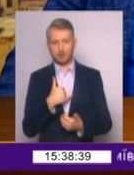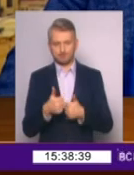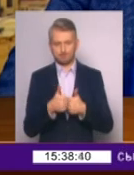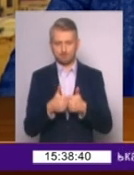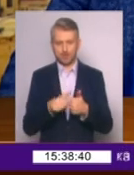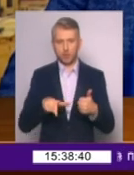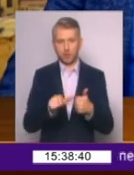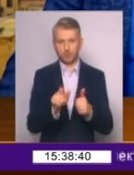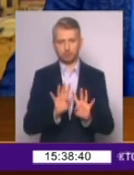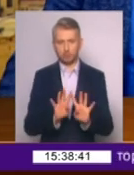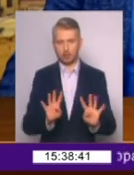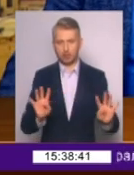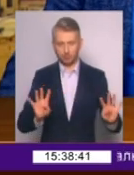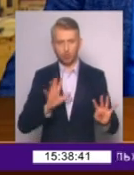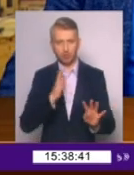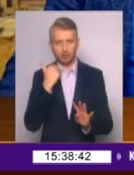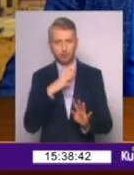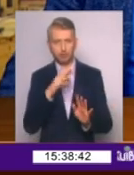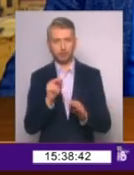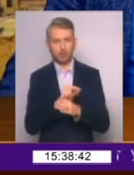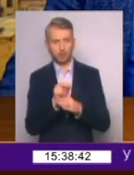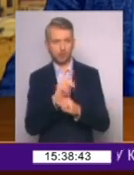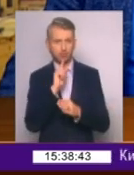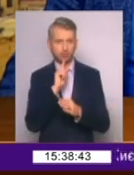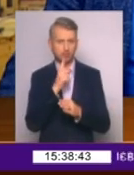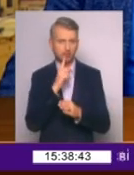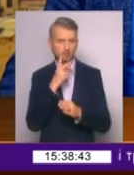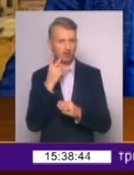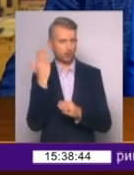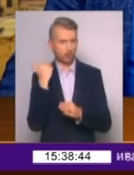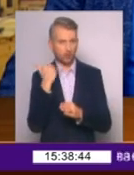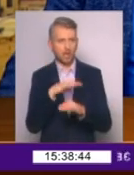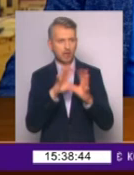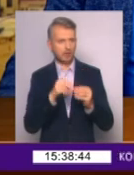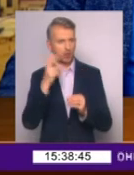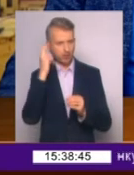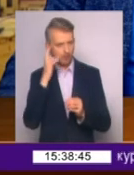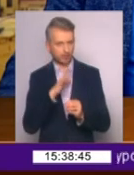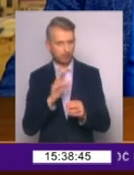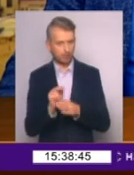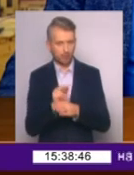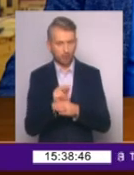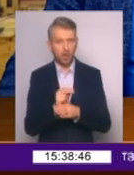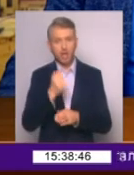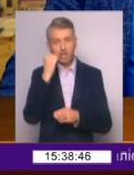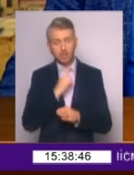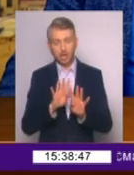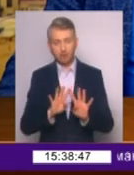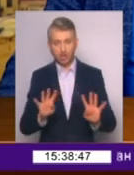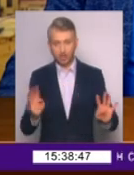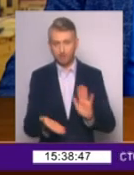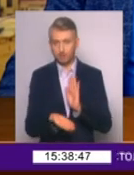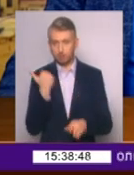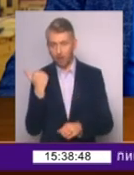паркани, і коли відбувався ремонт також от рік чи два тому, такий загальнокиївський в столиці, старий паркан прибрали